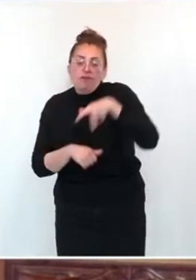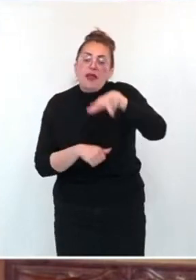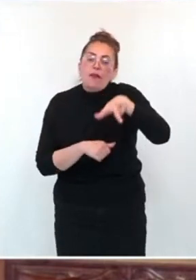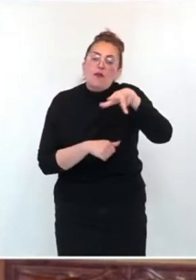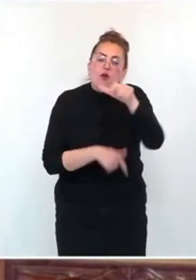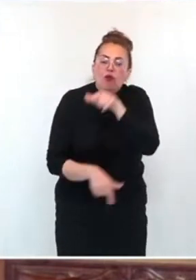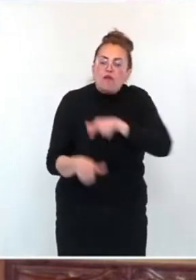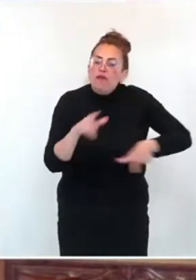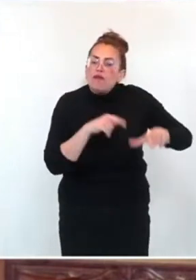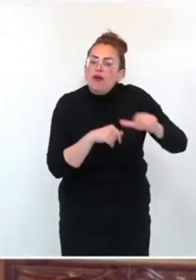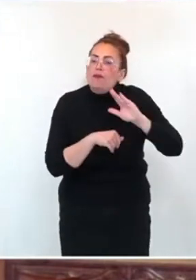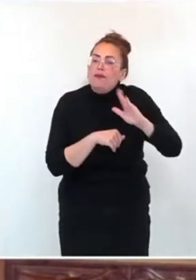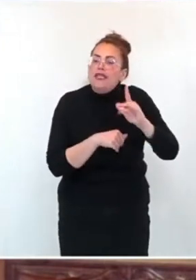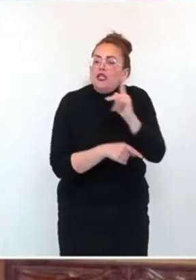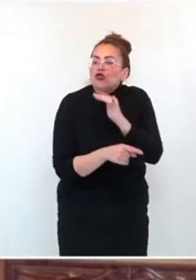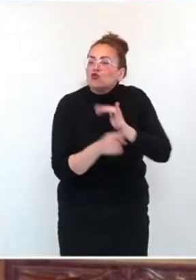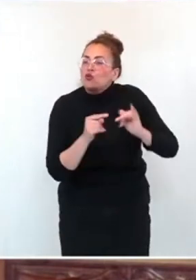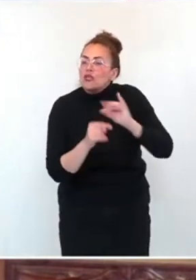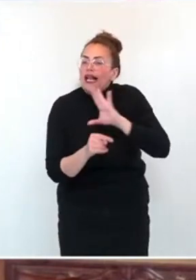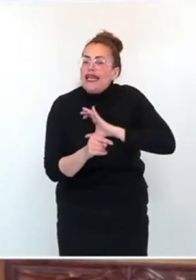nouvelles opérations,